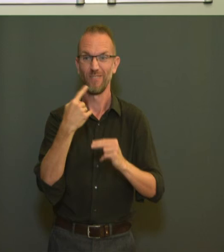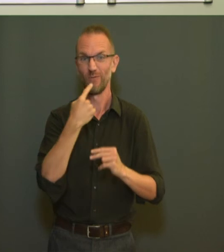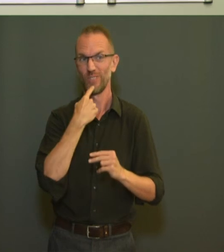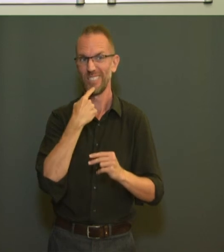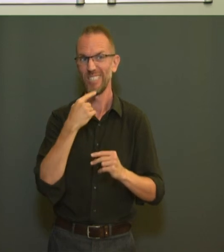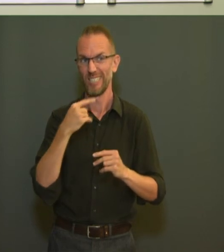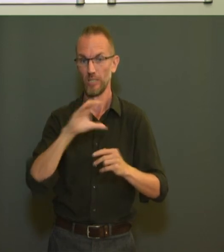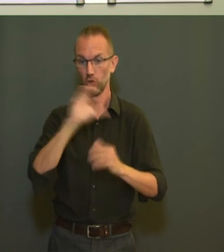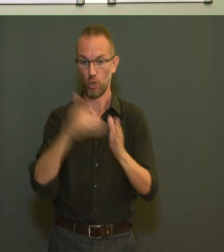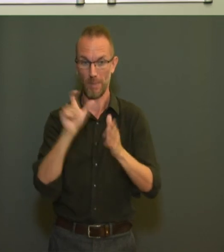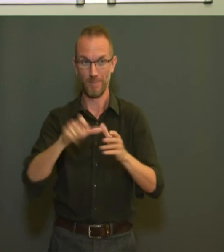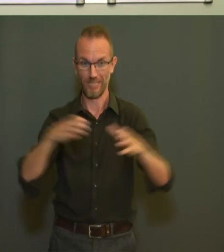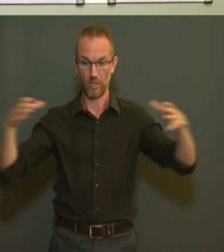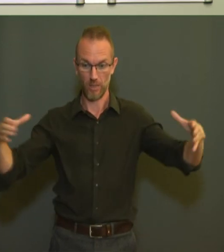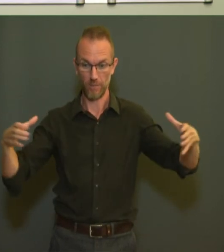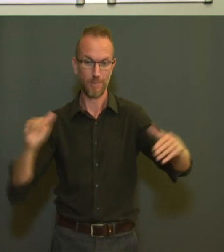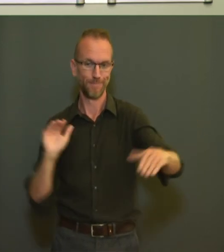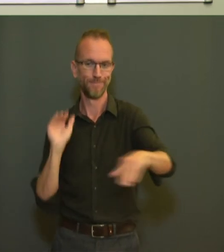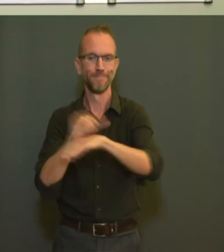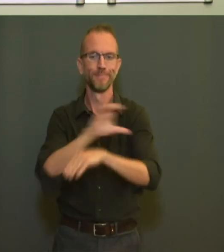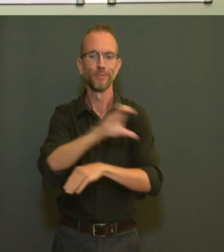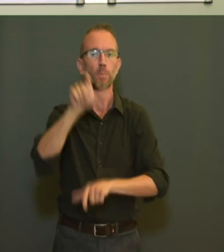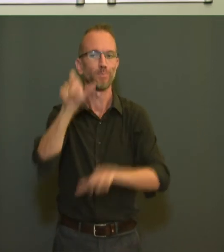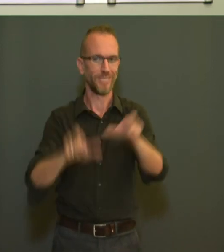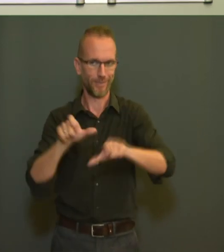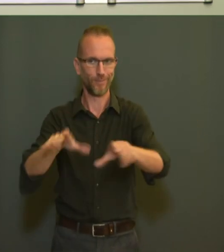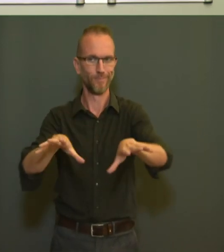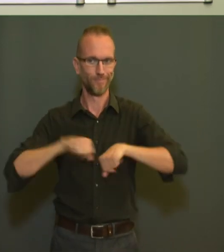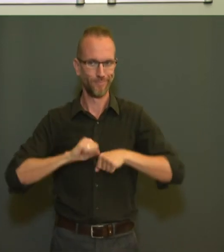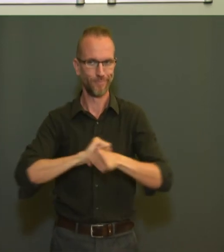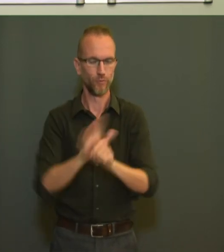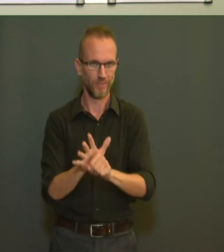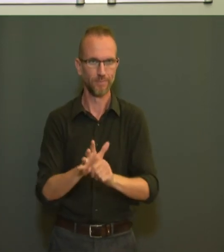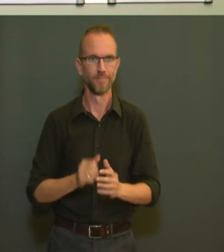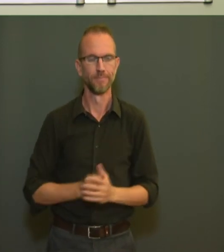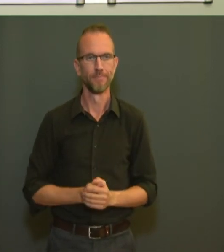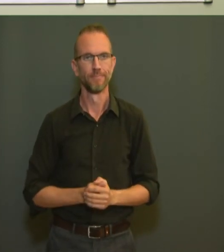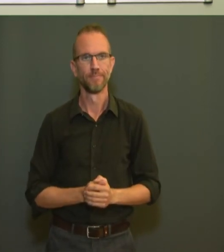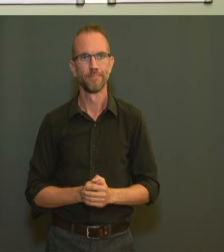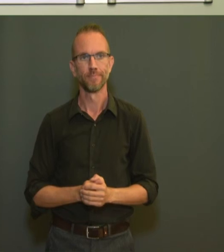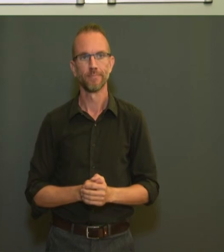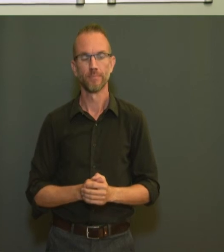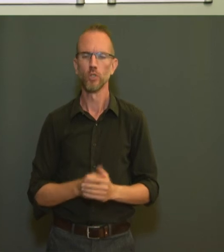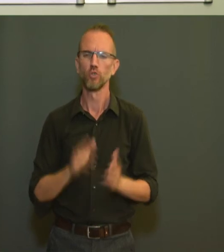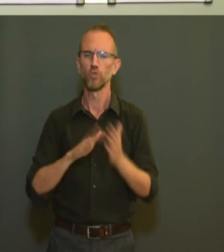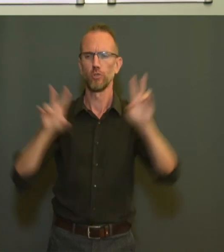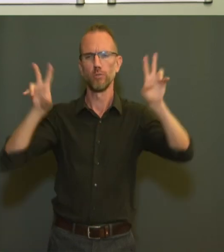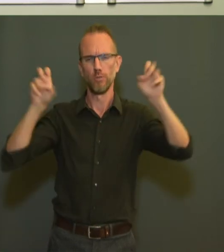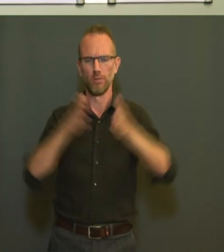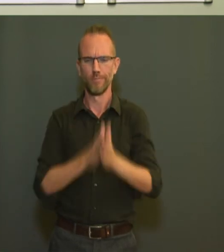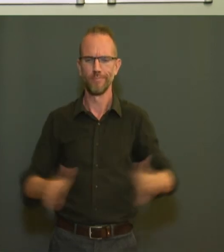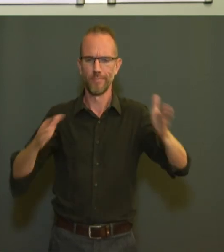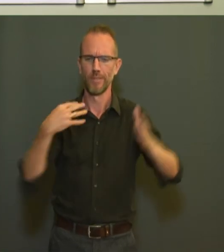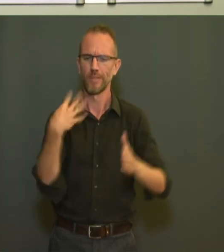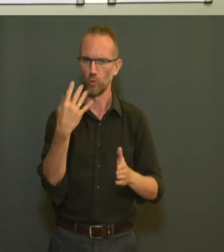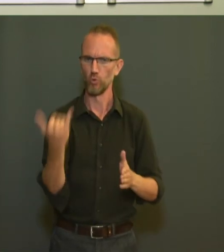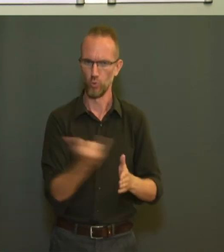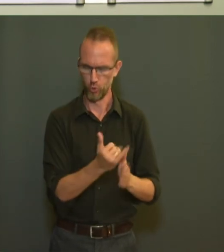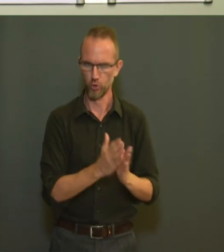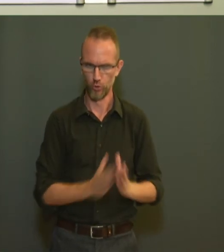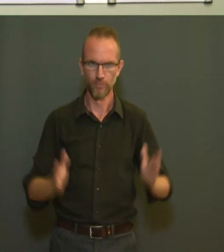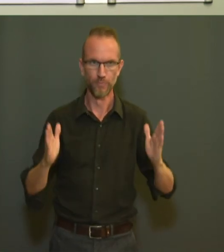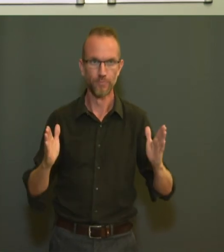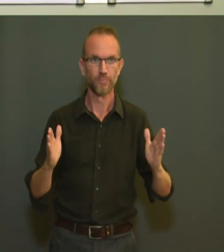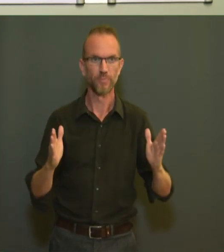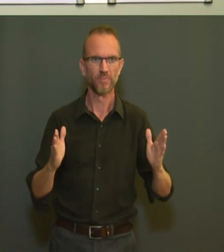100 cas par 100 000 habitants sur les 14 derniers jours. Ce n'est pas une machine qui fait ça. Le RAC n'est pas